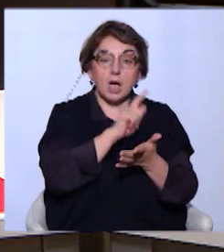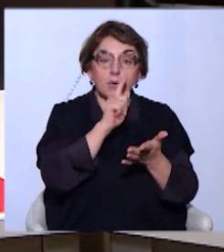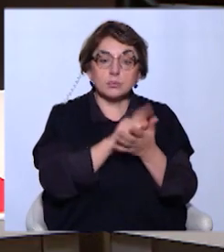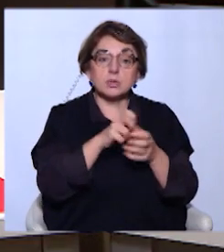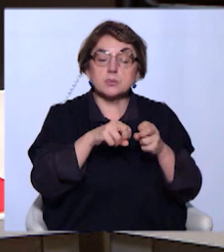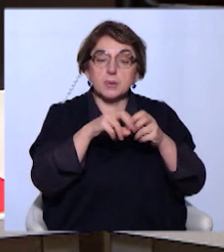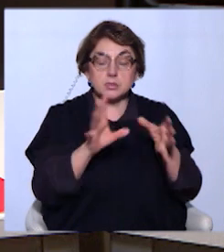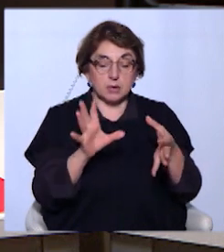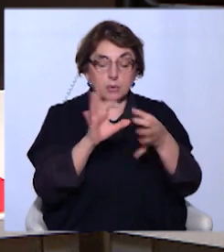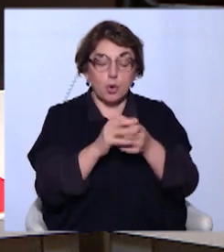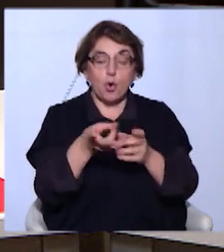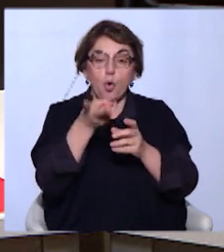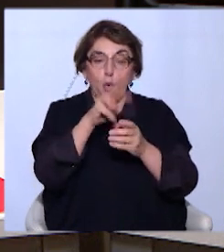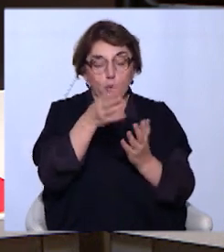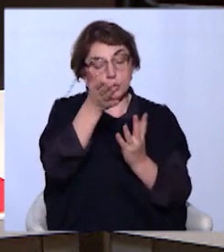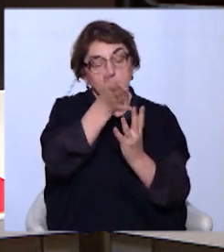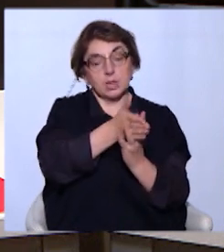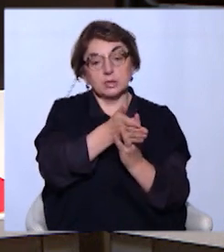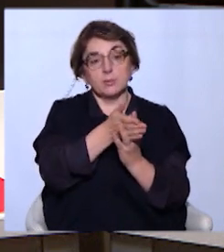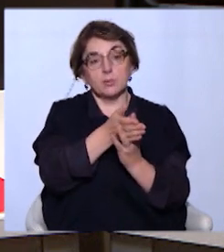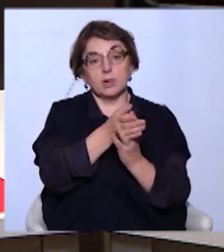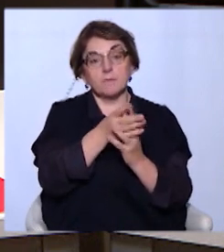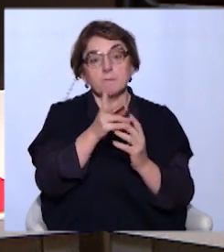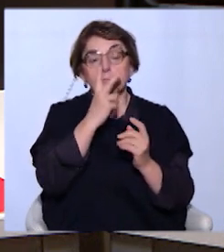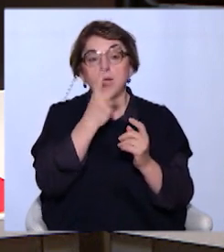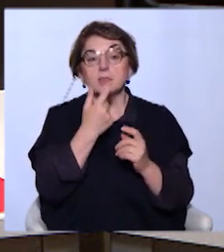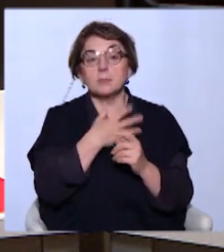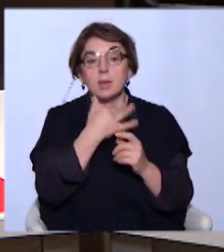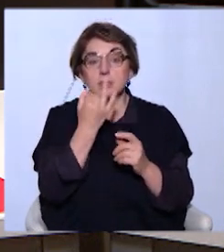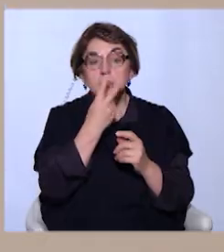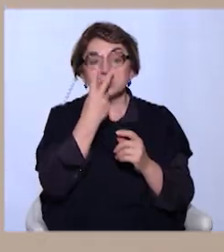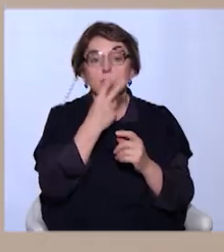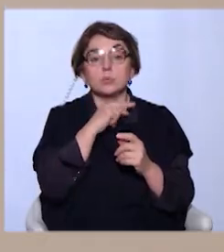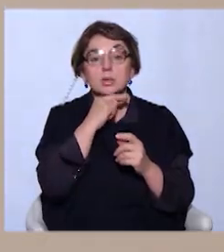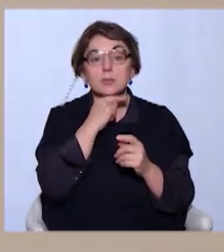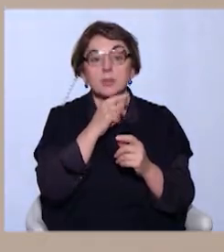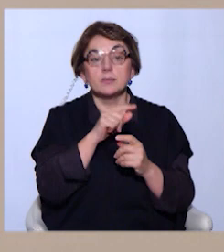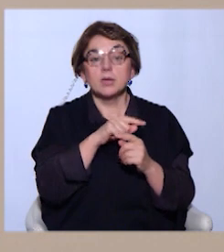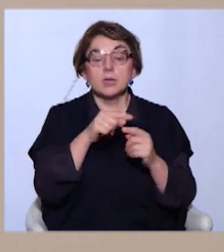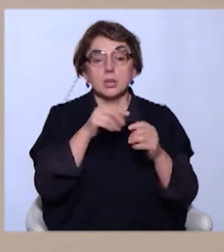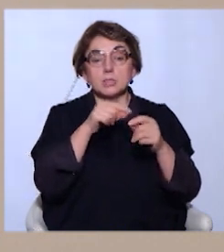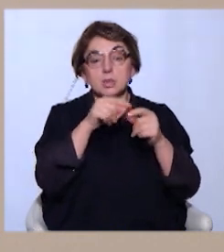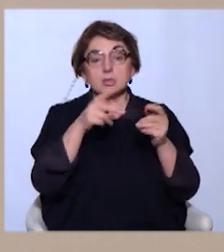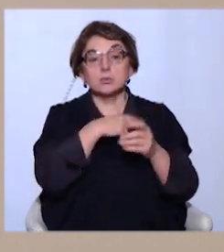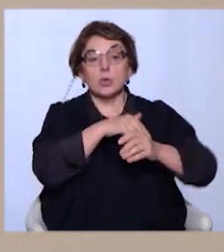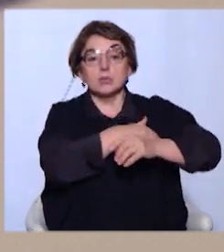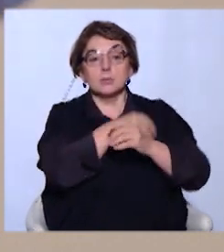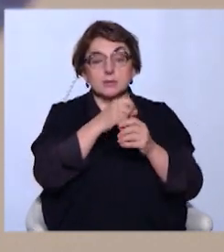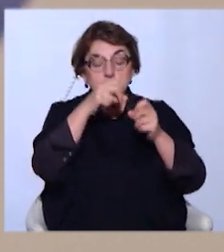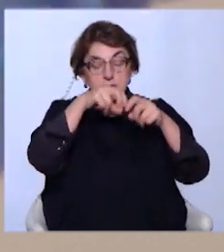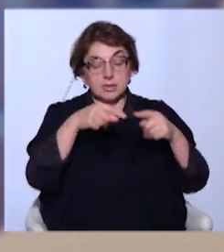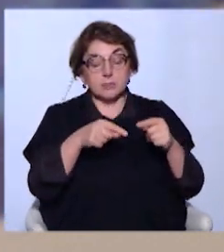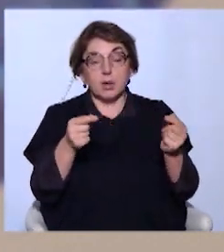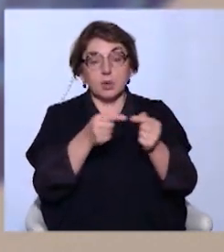თერმომეტრს მოვათავსებდეთ, აუცილებელია გავუკეთოთ გადამყვანი. და მინდა ერთ ნიუანს მიაქციოთ ყურადღება, რომ